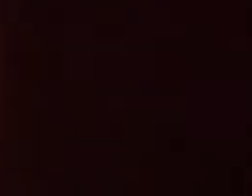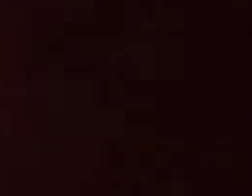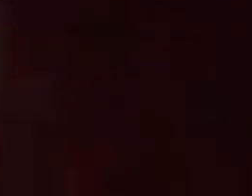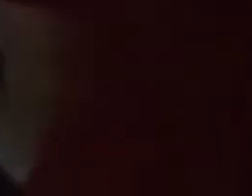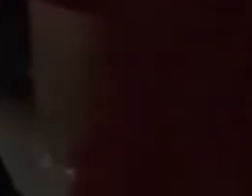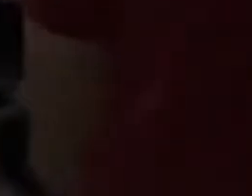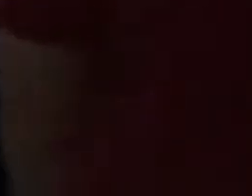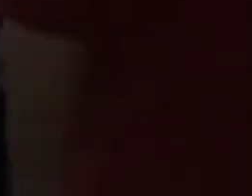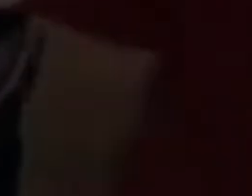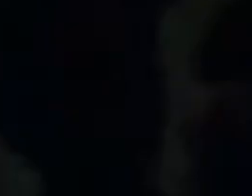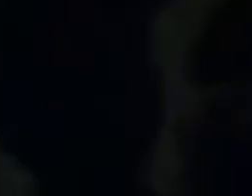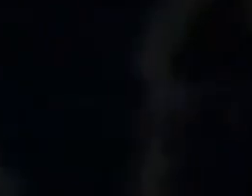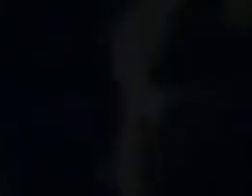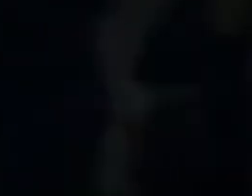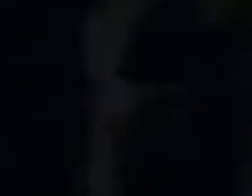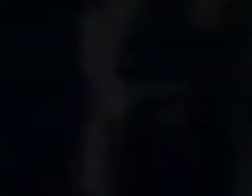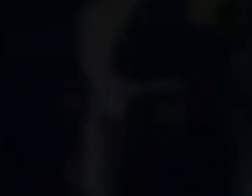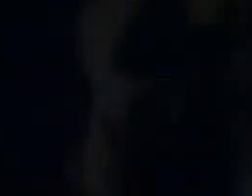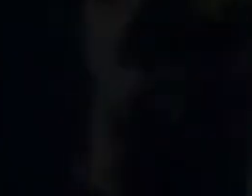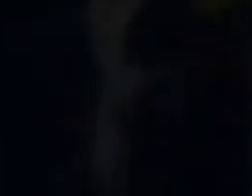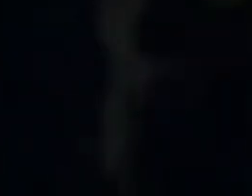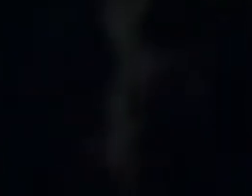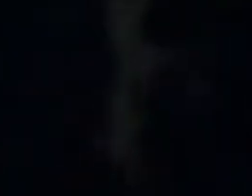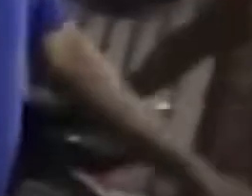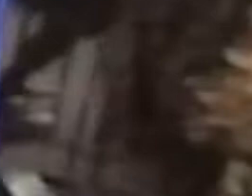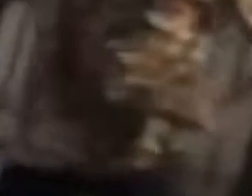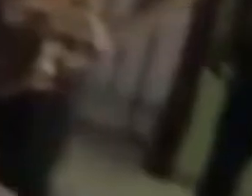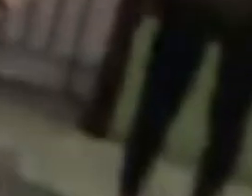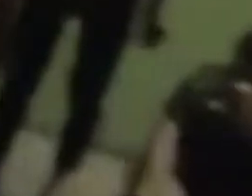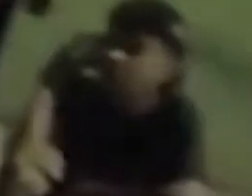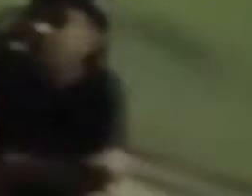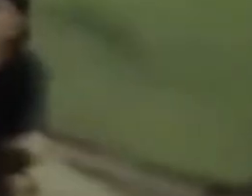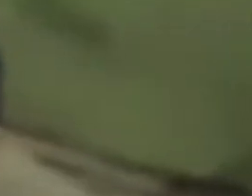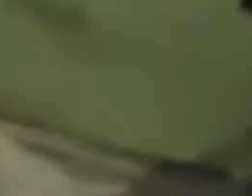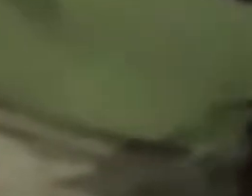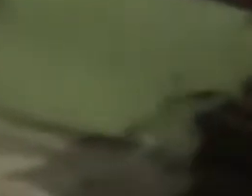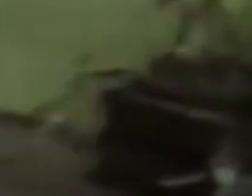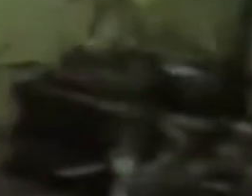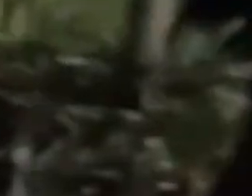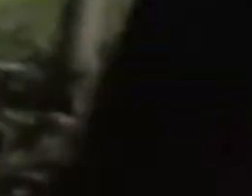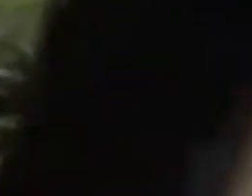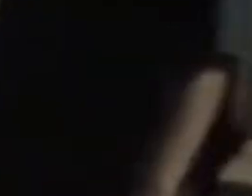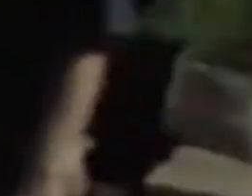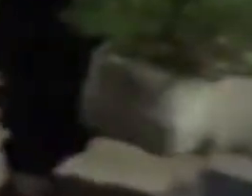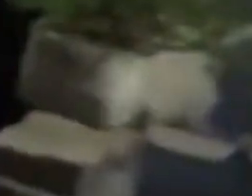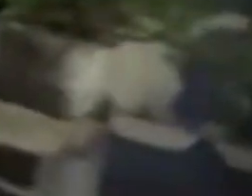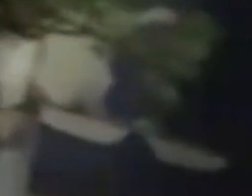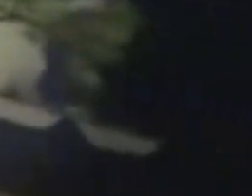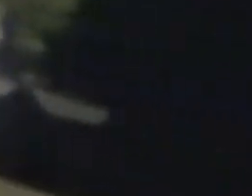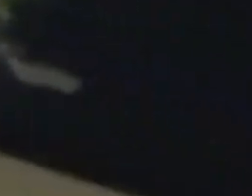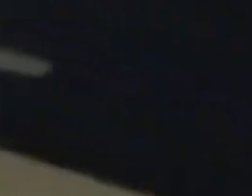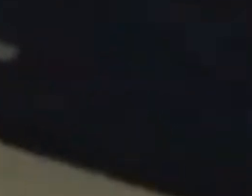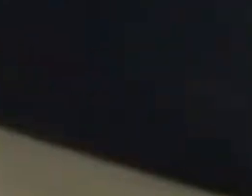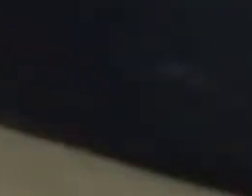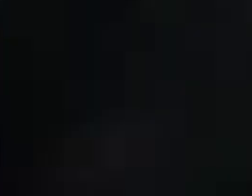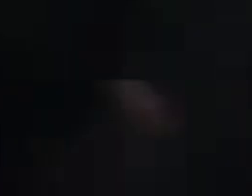9 warga yang diduga terlibat dalam pengambilan paksa jenazah PDP COVID-19 di Rumah Sakit Stella Maris. 9 warga diamankan di rumahnya